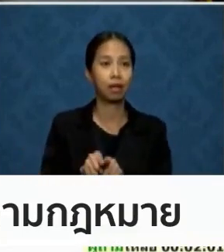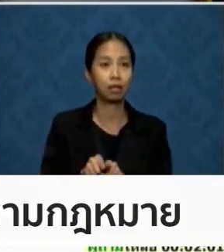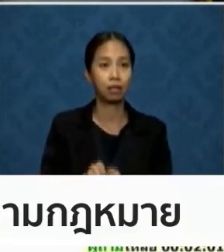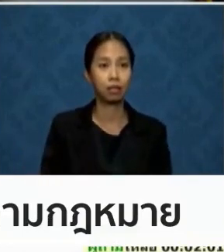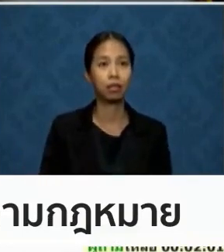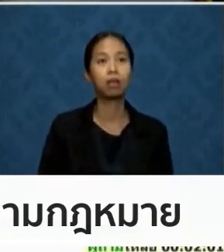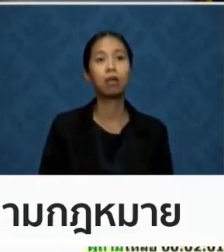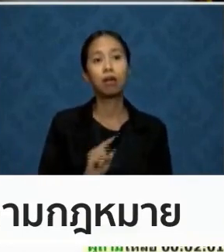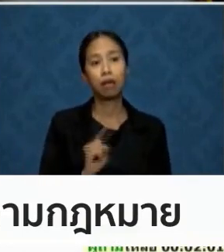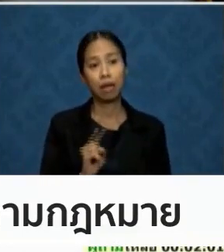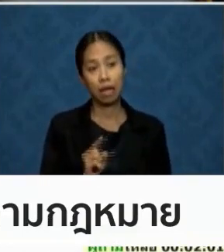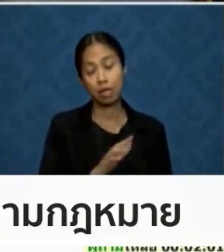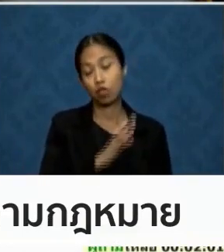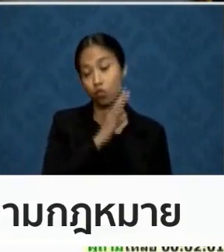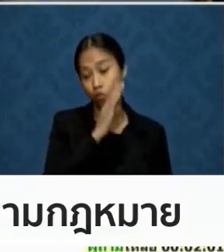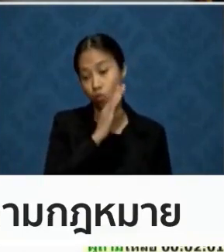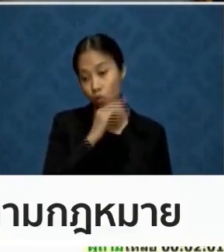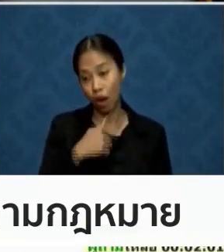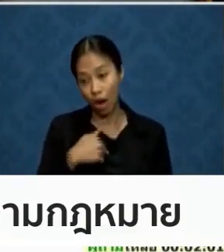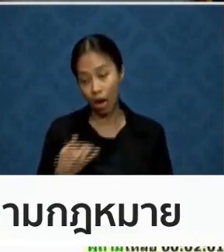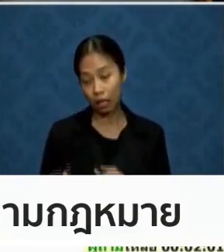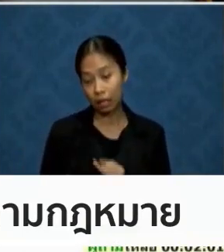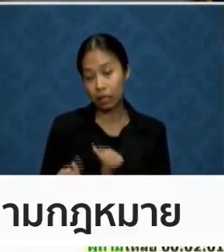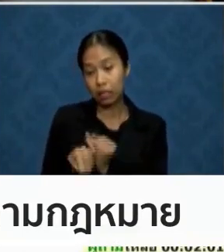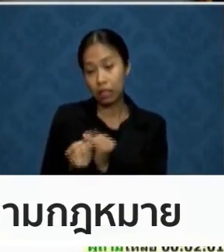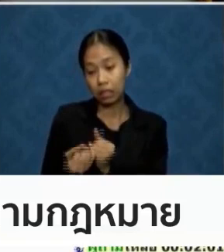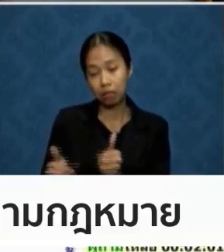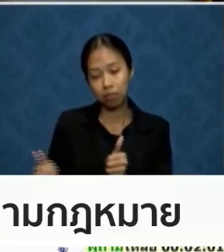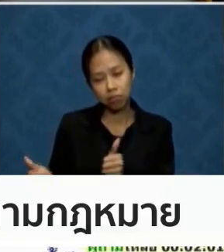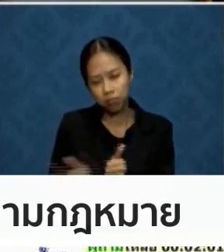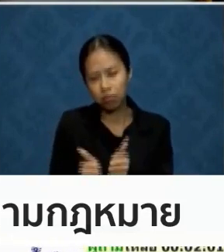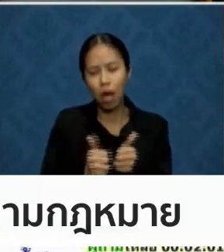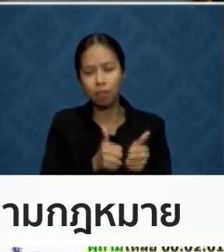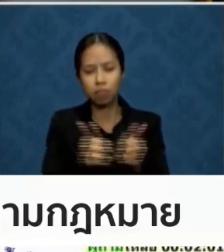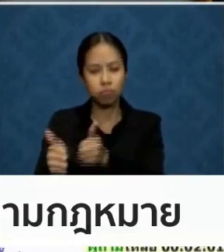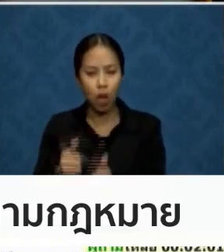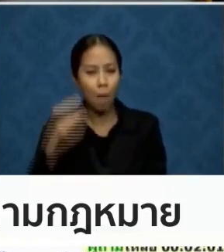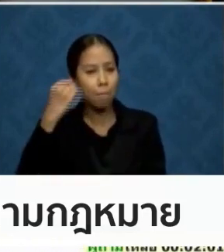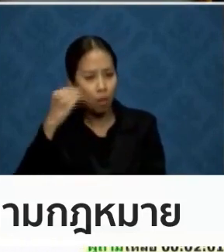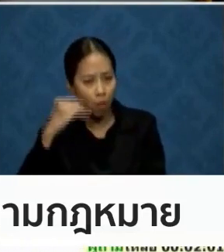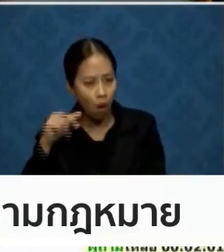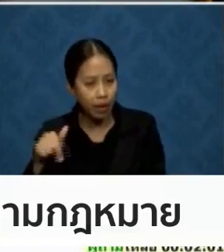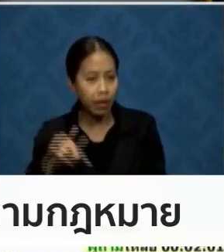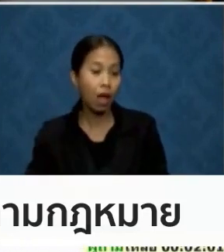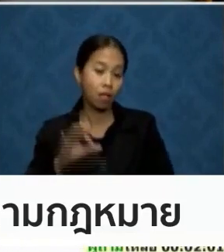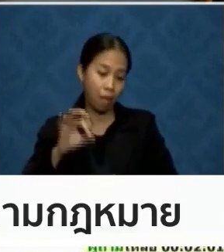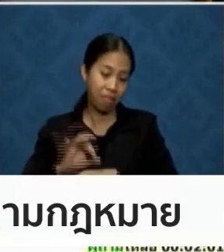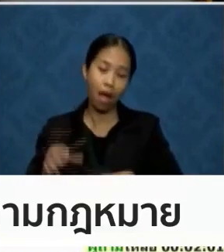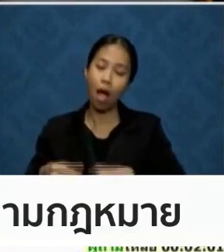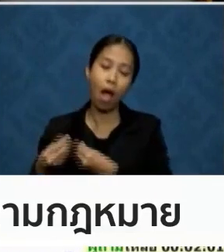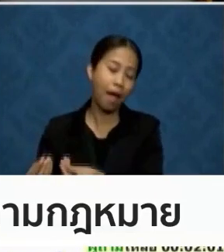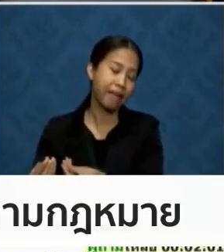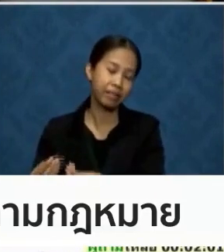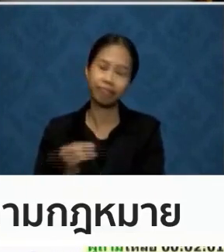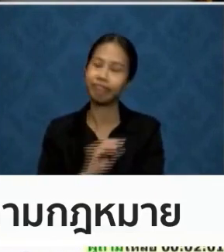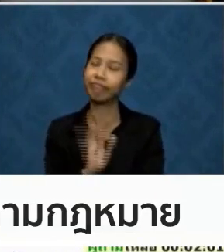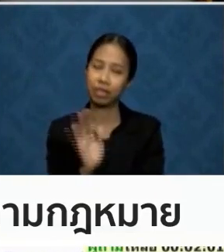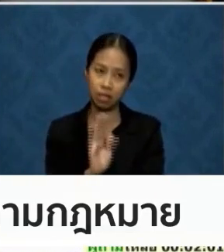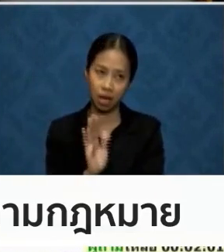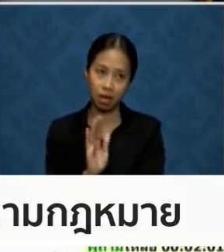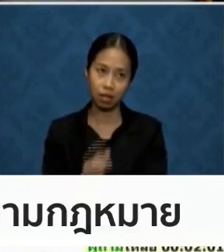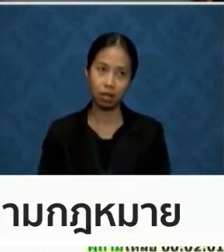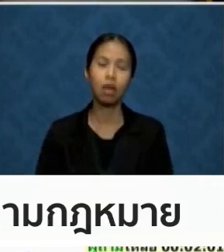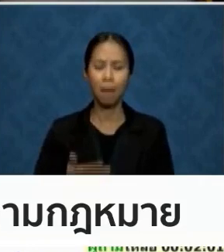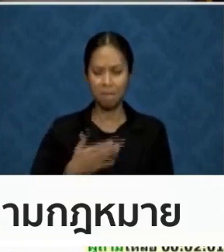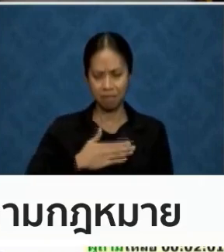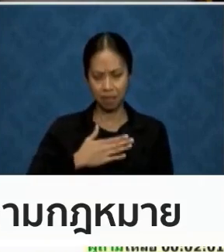ใช่ว่าคนที่อยู่ใกล้ชิดหรือคนที่รู้จักท่านนายกรัฐมนตรีจะได้รับการโปรโมทไปเสียหมดคนที่ผมคุ้